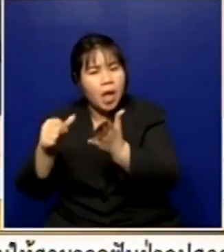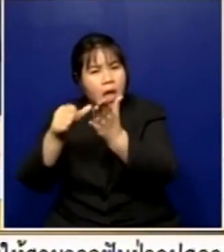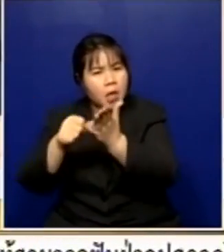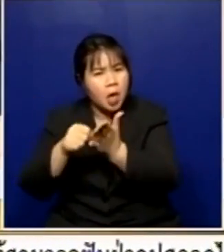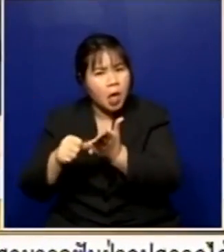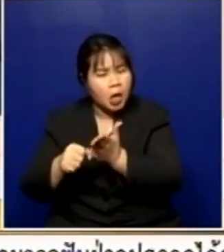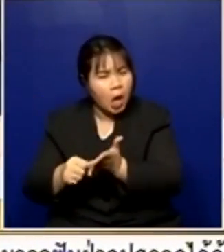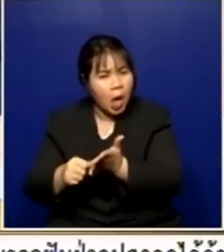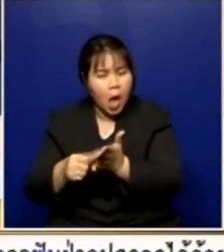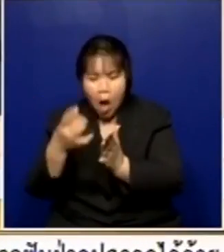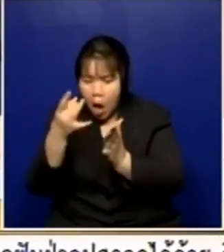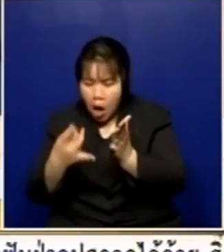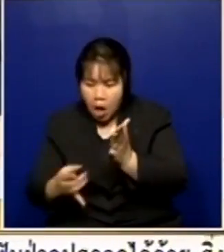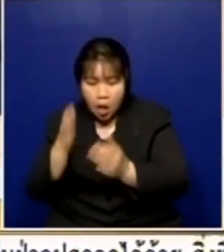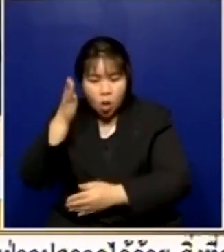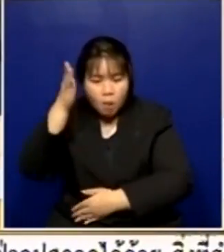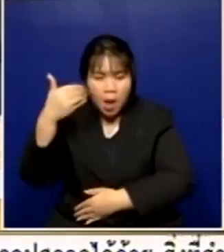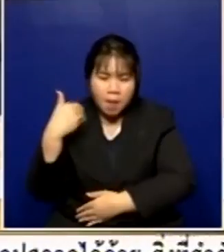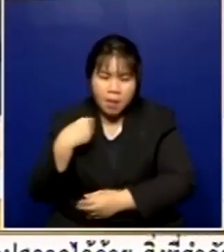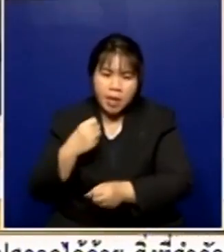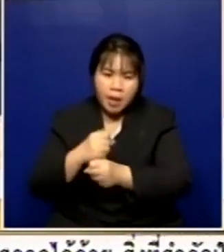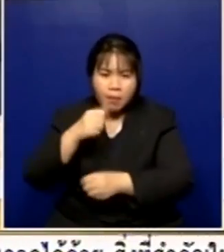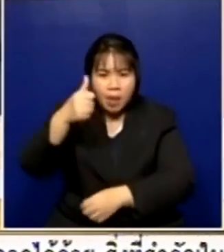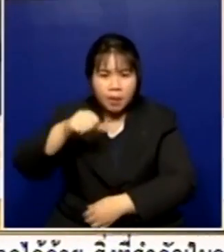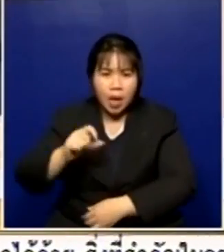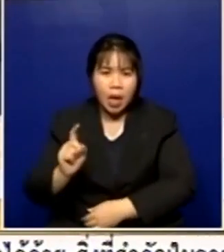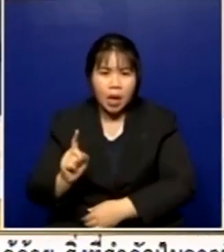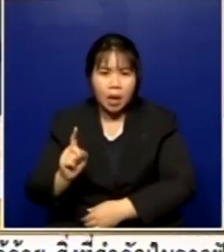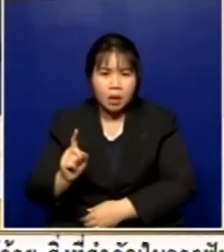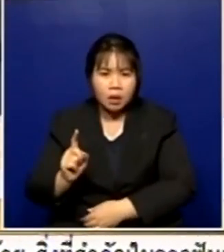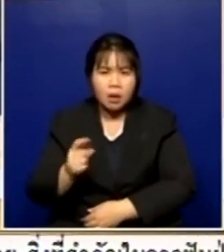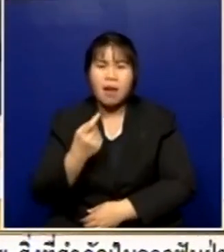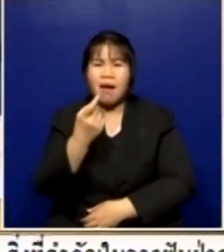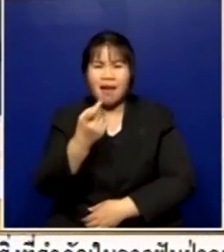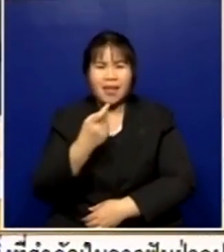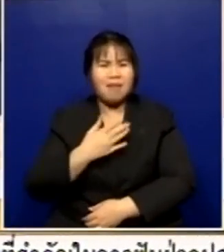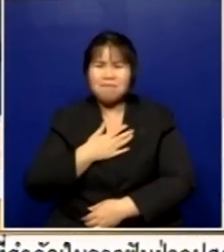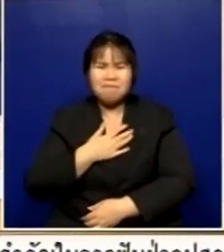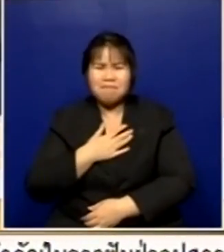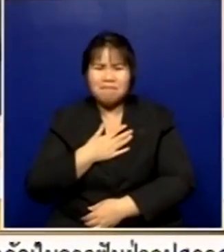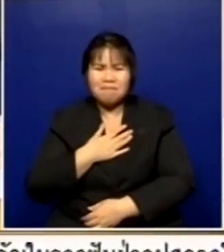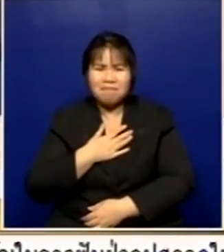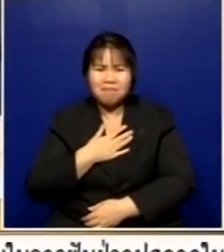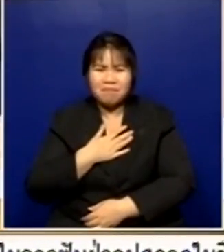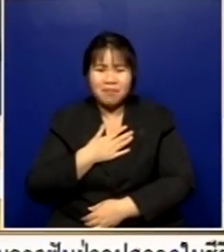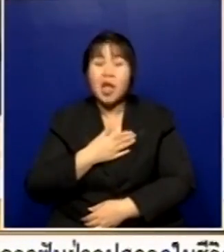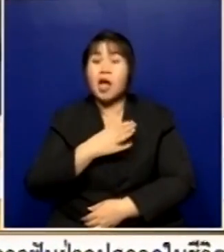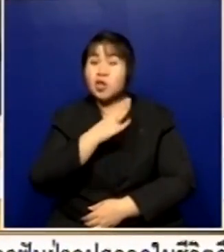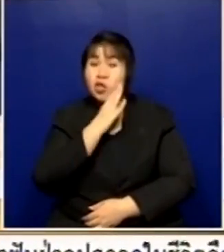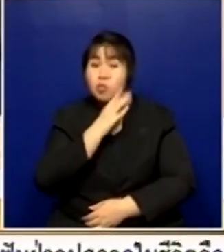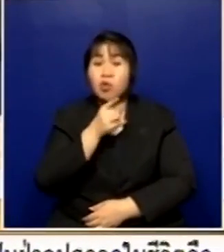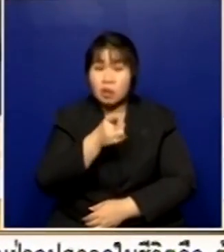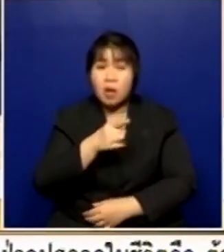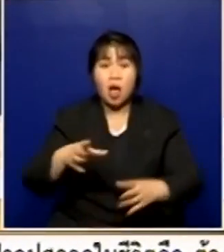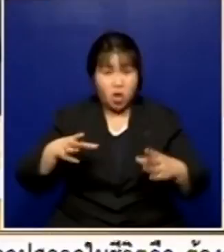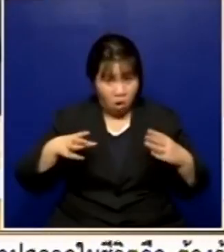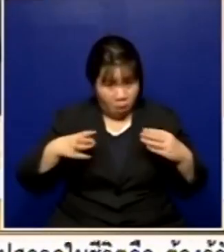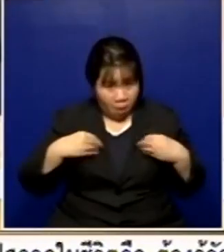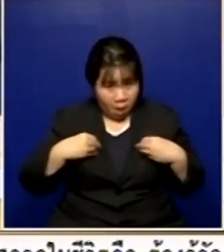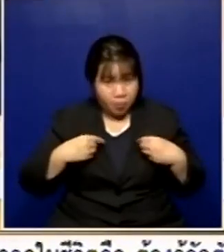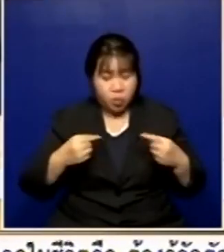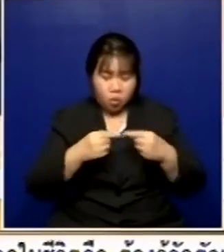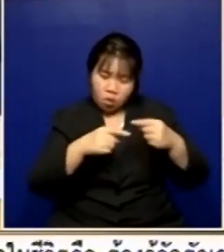การจะแก้ไขอะไรทั้งหน้าได้เพียงไรเนี่ยท่านไม่ต้องถามแล้วครับถ้าท่านเห็นด้วยในหลักการ